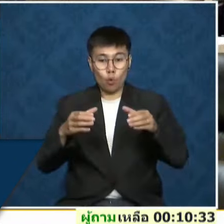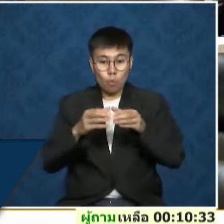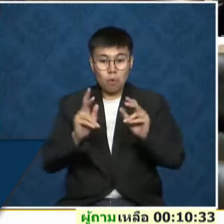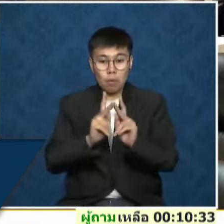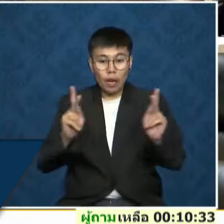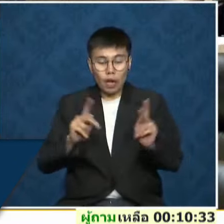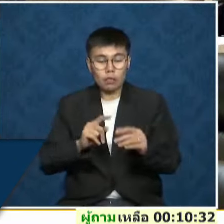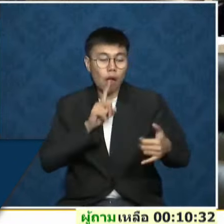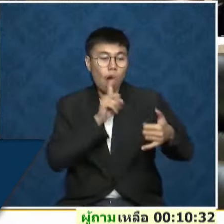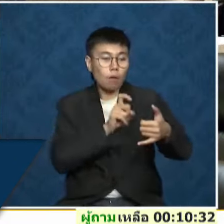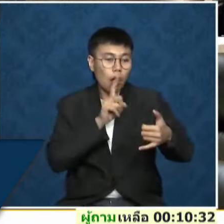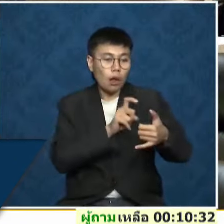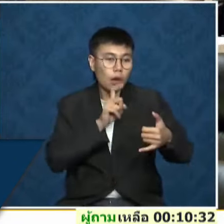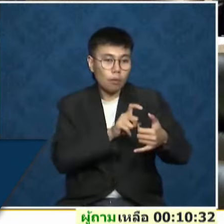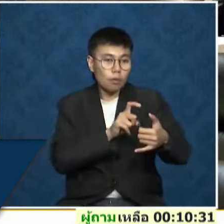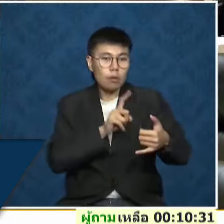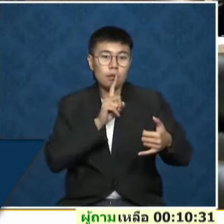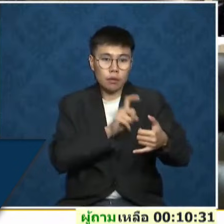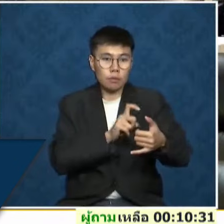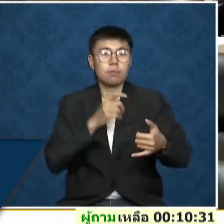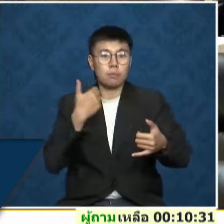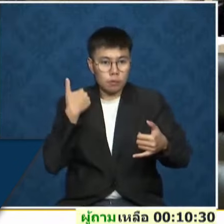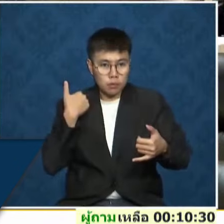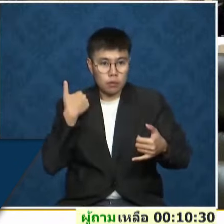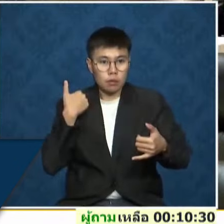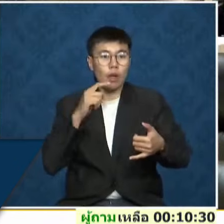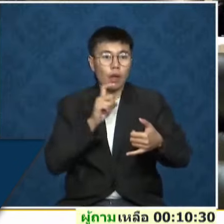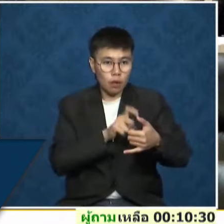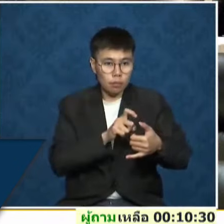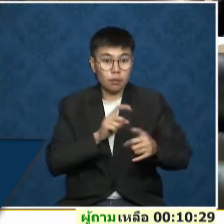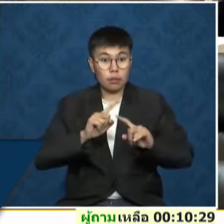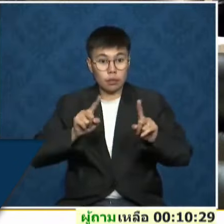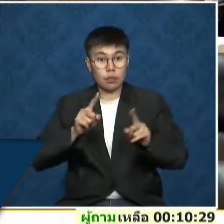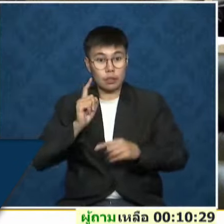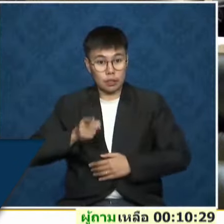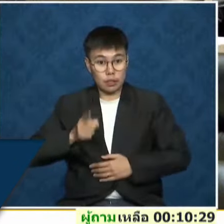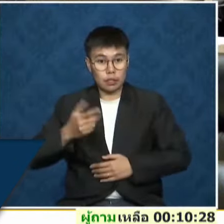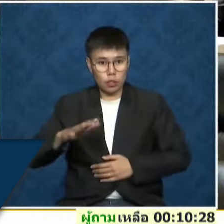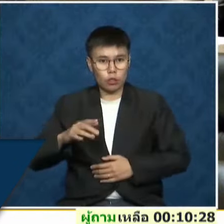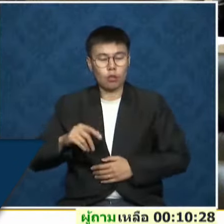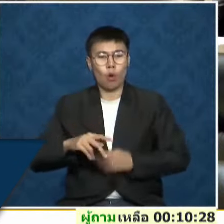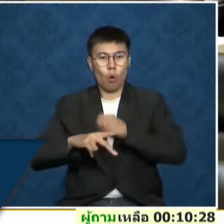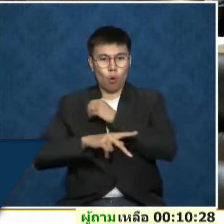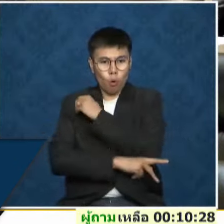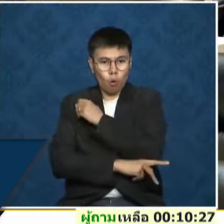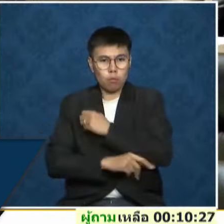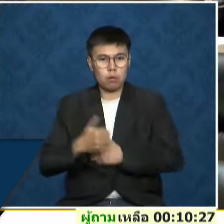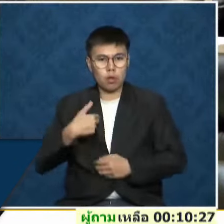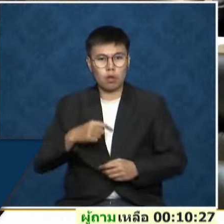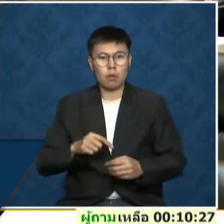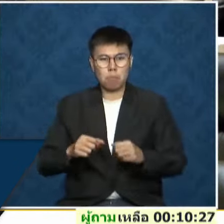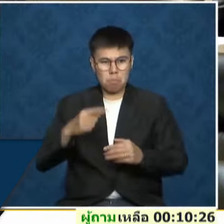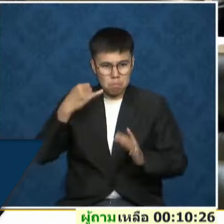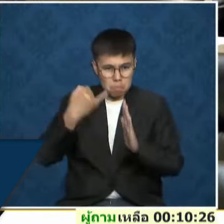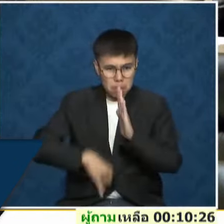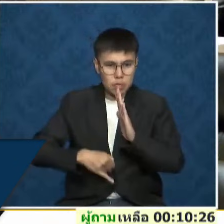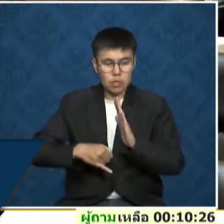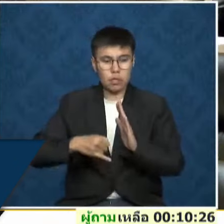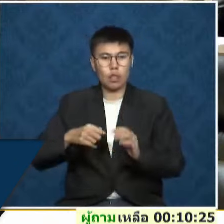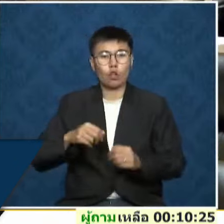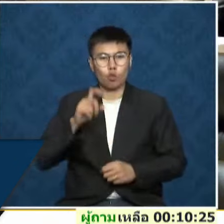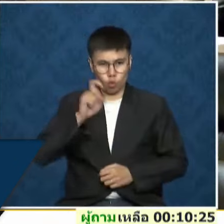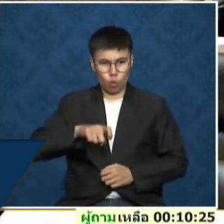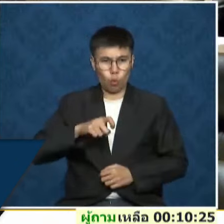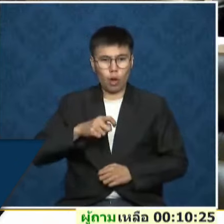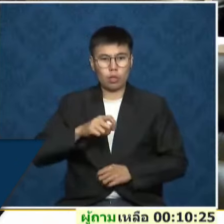อบสวนสอบสวนมันอยู่นั่นแหละแต่จริงๆแล้วการทุจริตเป็นโทษวินัยร้ายแรงของข้าราชการต้องไล่ออกส